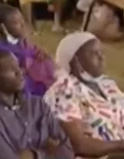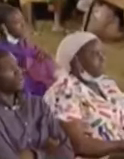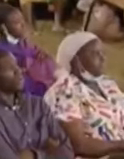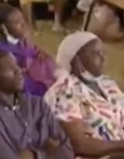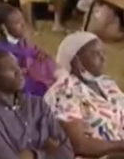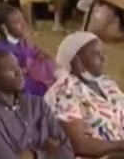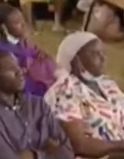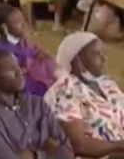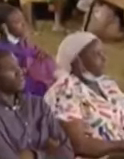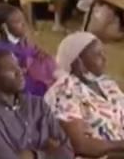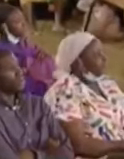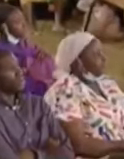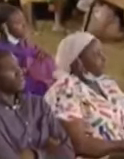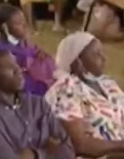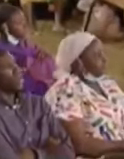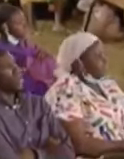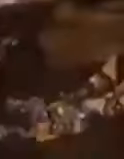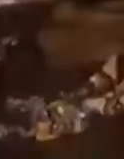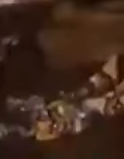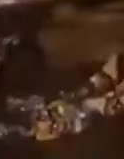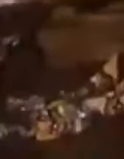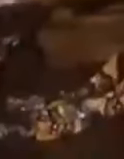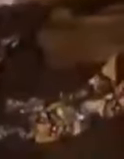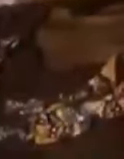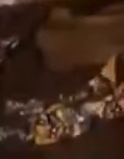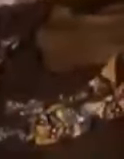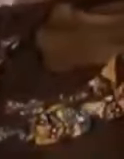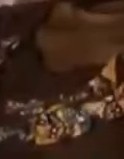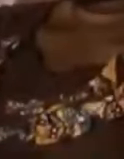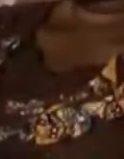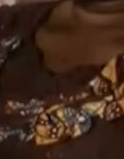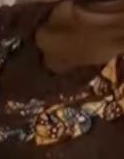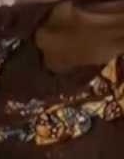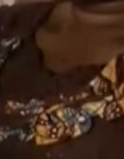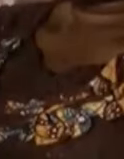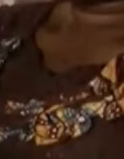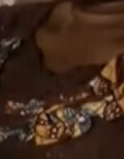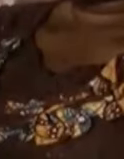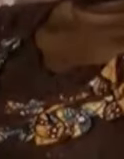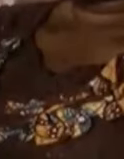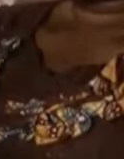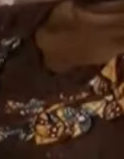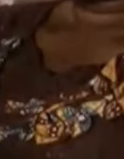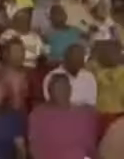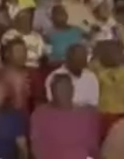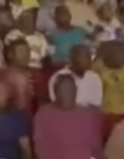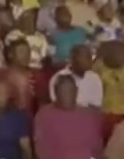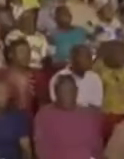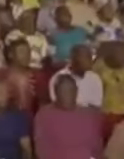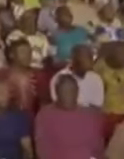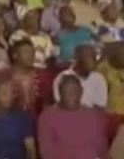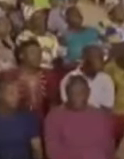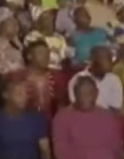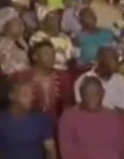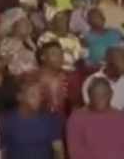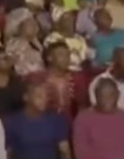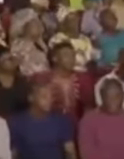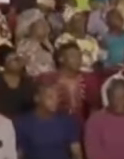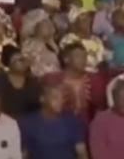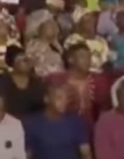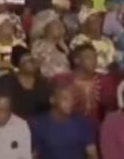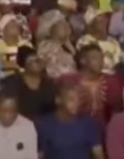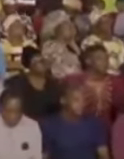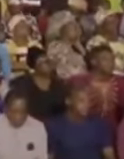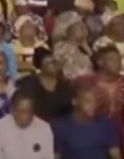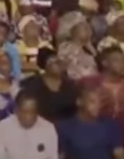corps va plus sortir de votre bouche ne sortera plus de vos yeux parce que maintenant il dit ne